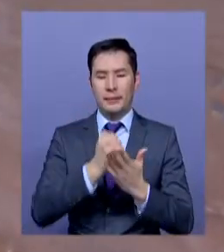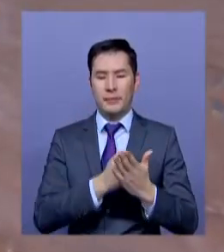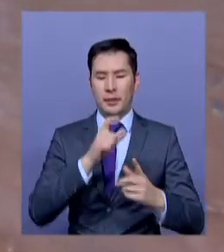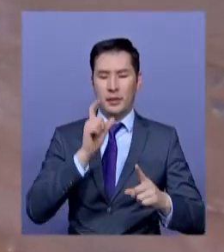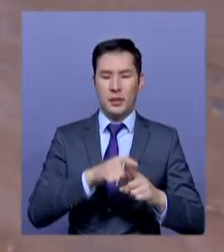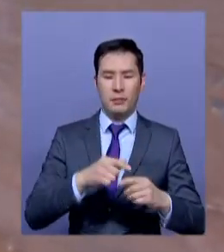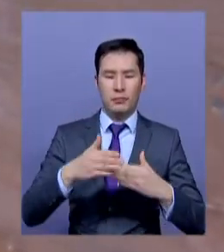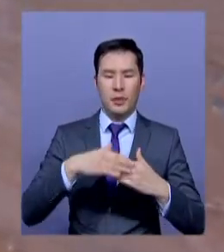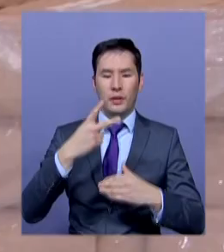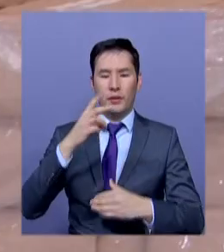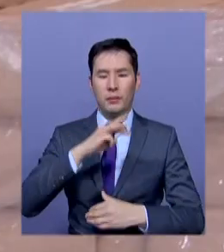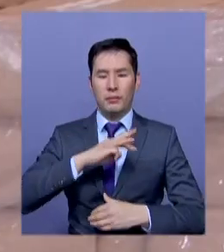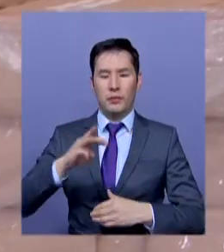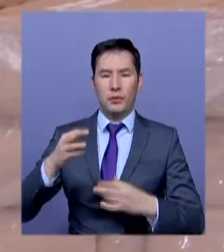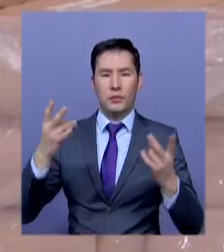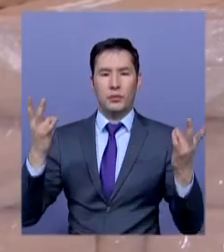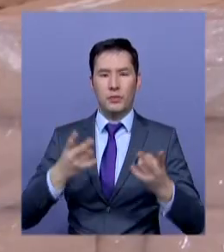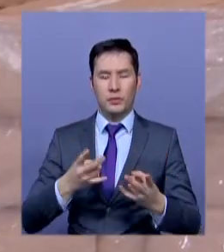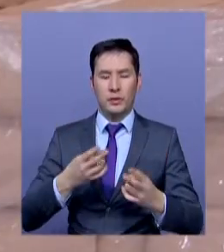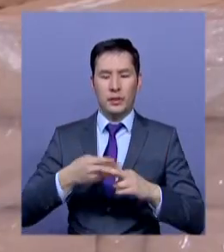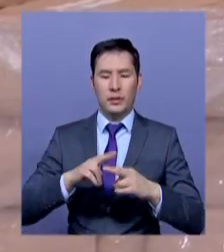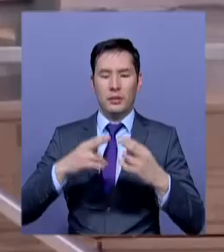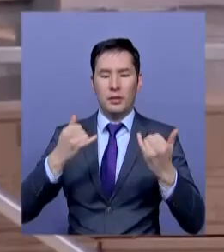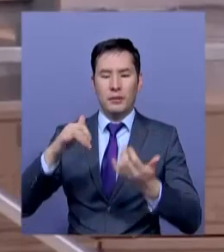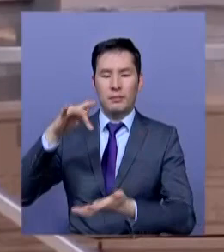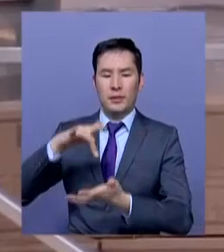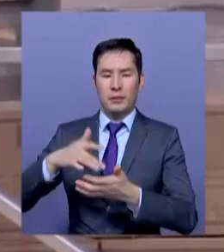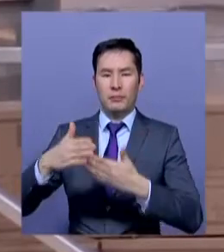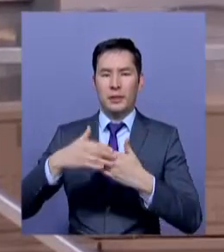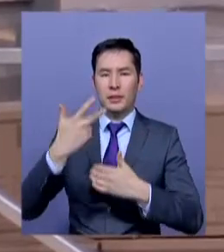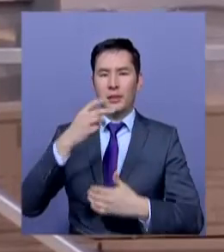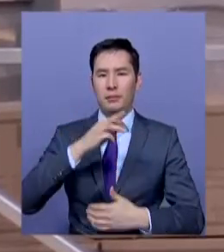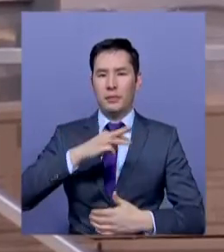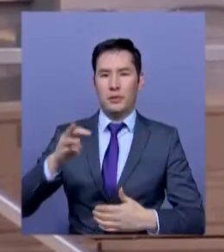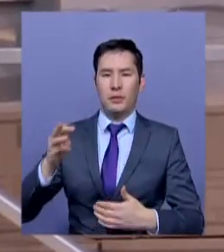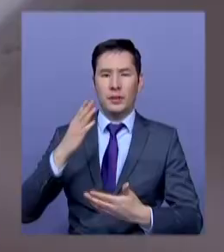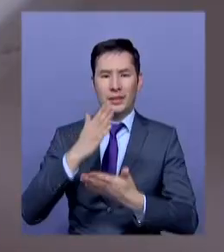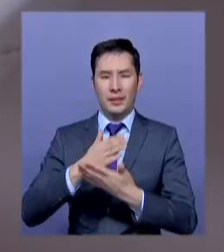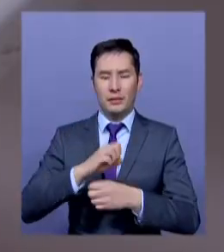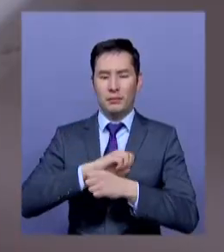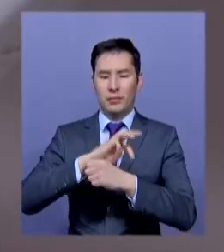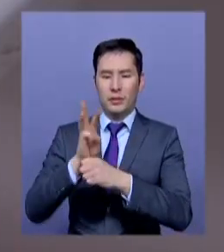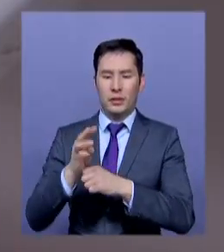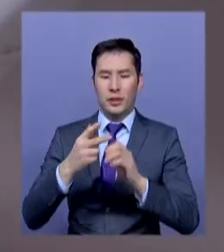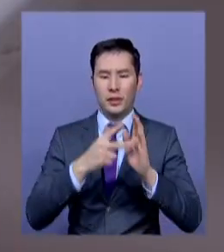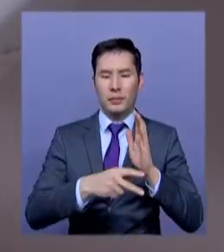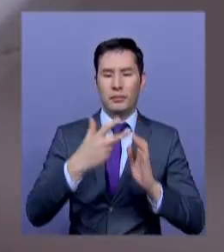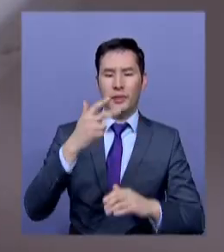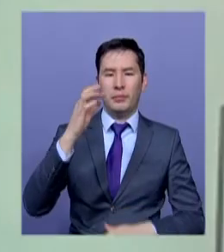2 миллионнан аса дәрі қажет болыпты. Қазір стационарларда 3 миллионнан астам препарат тұр. Қамту 83%